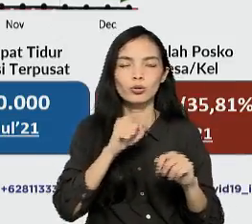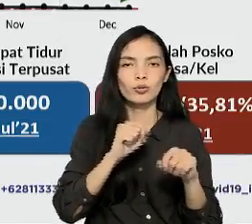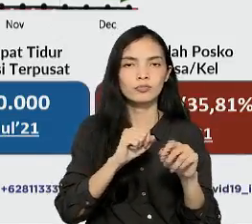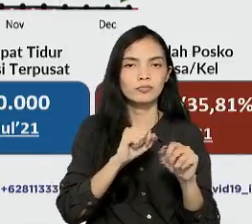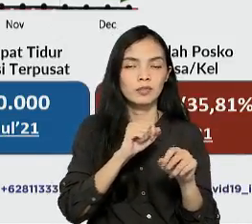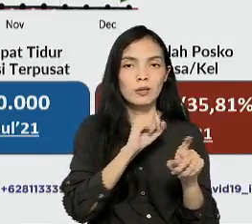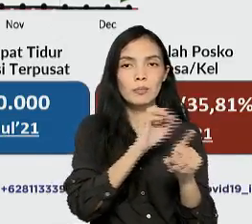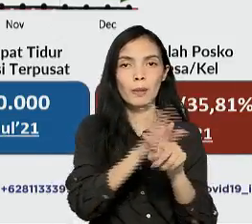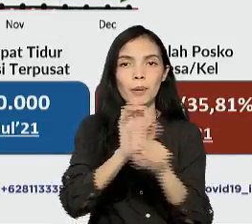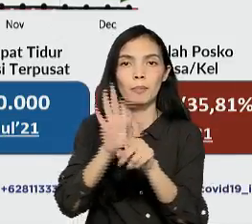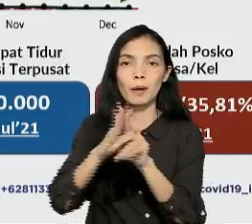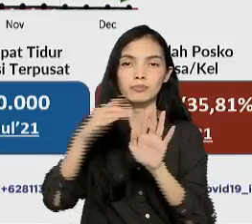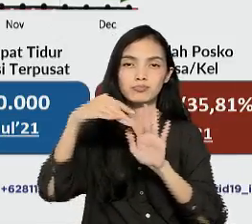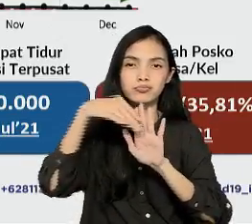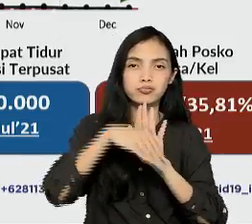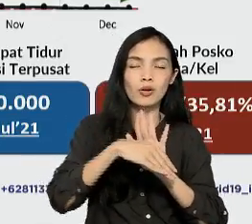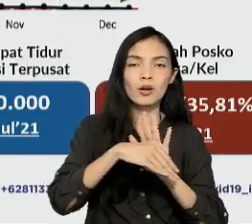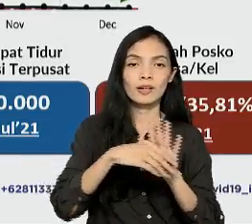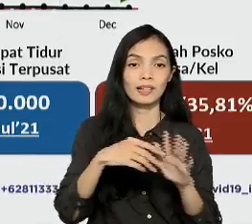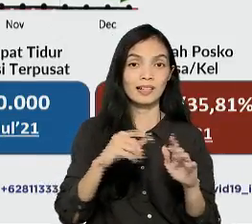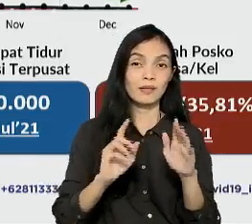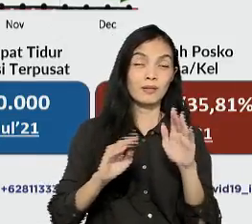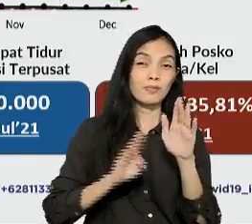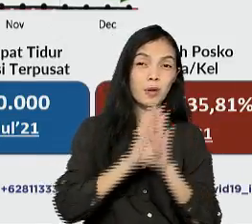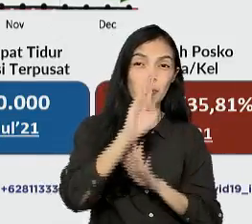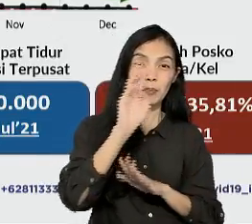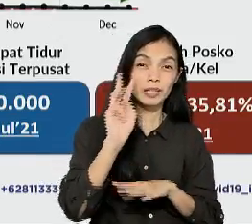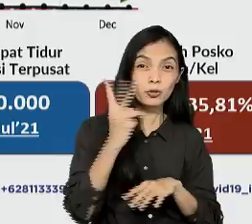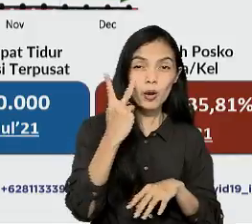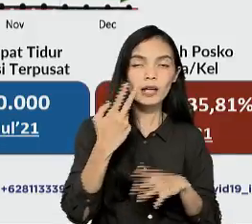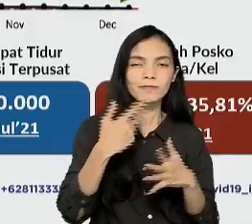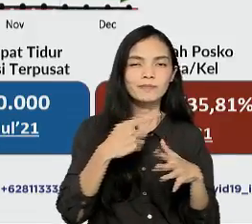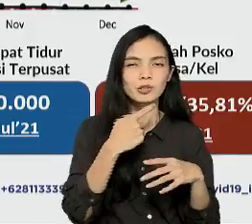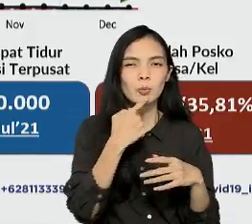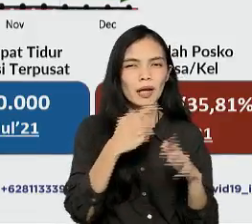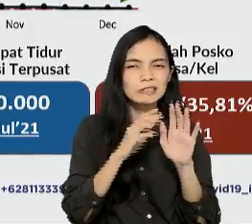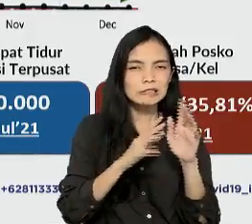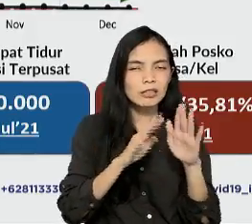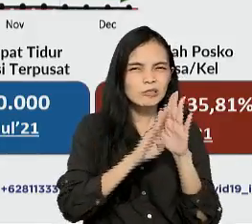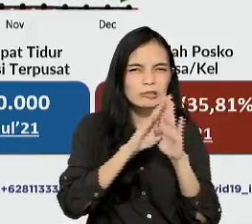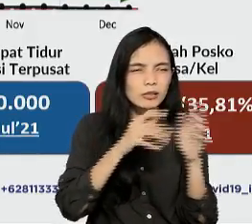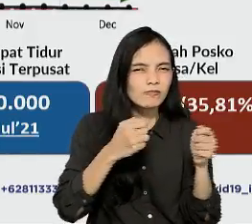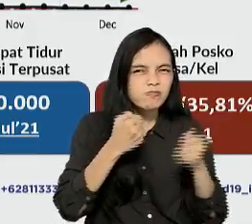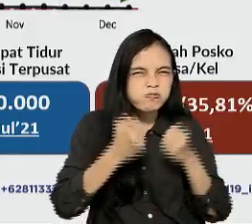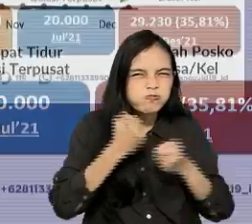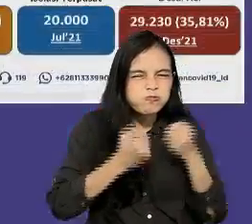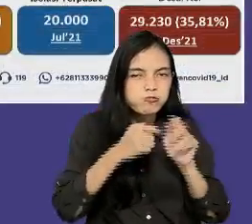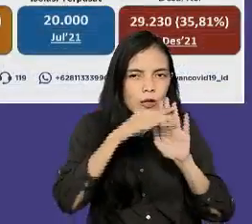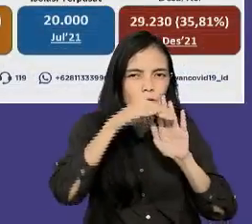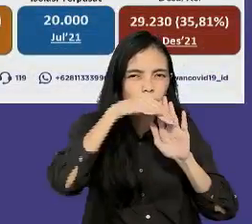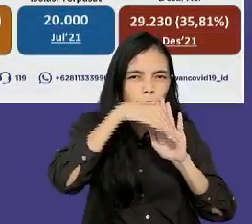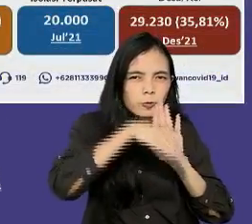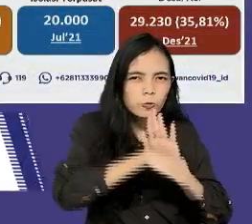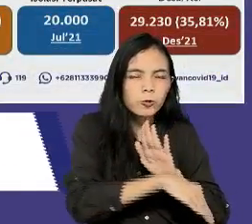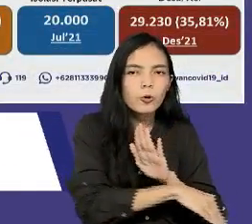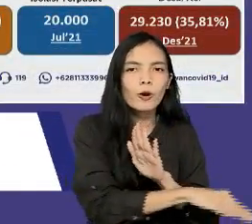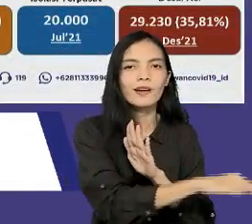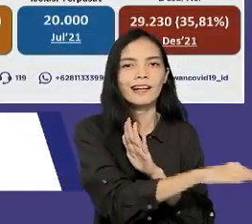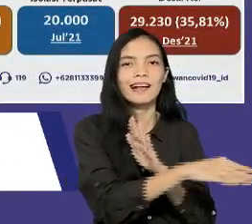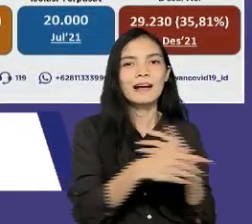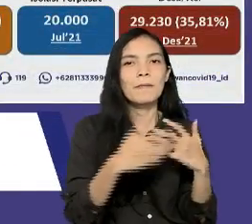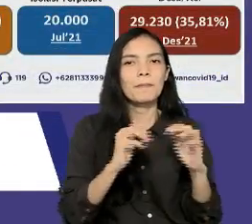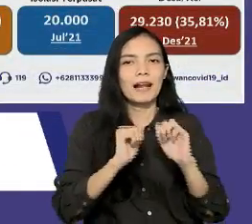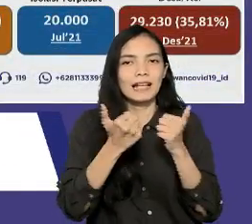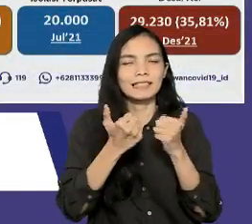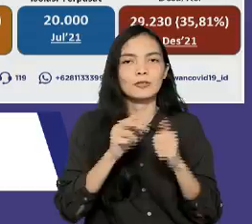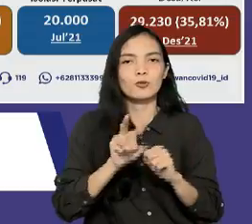lonjakan kedua berhasil ditangani dan hingga saat ini kasus telah turun selama 23 minggu berturut-turut